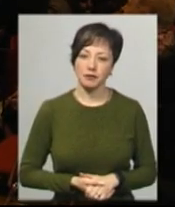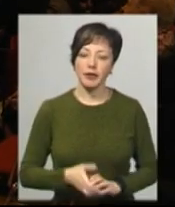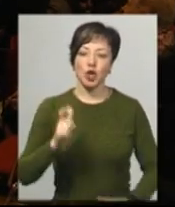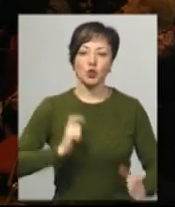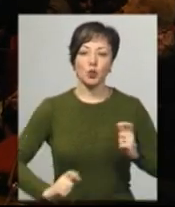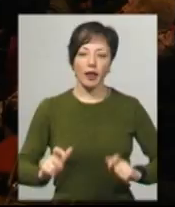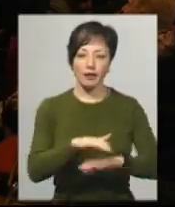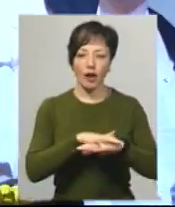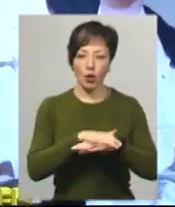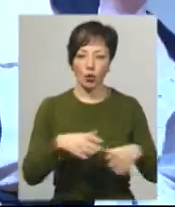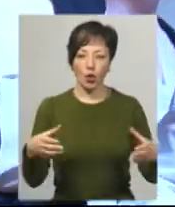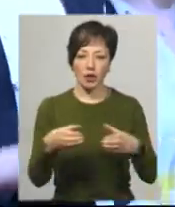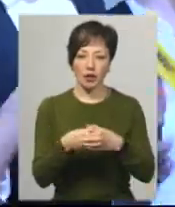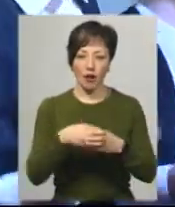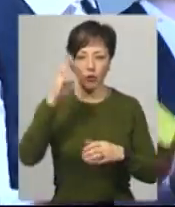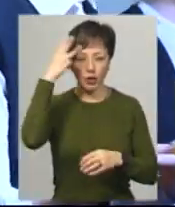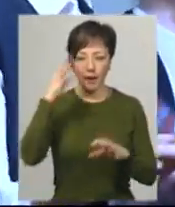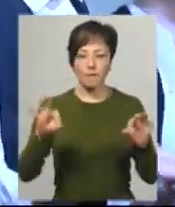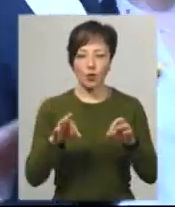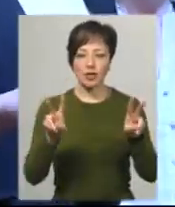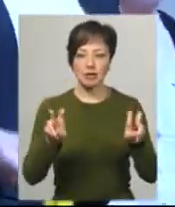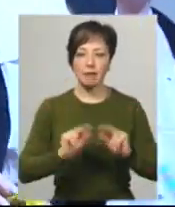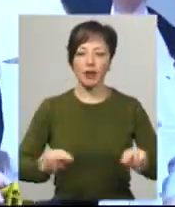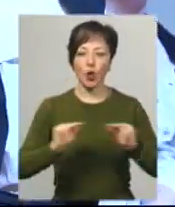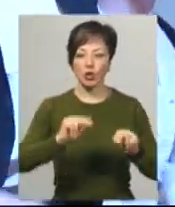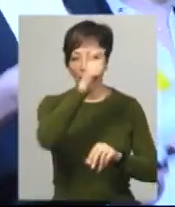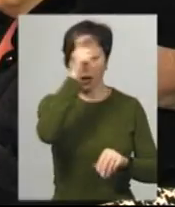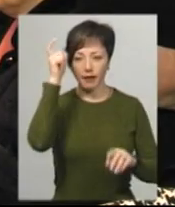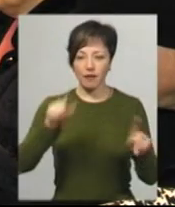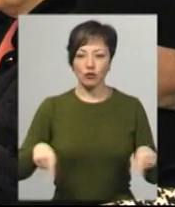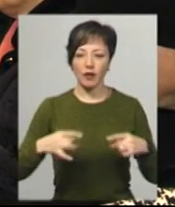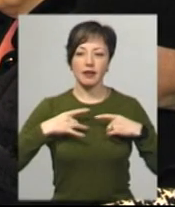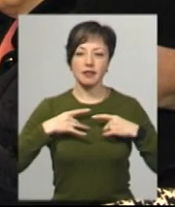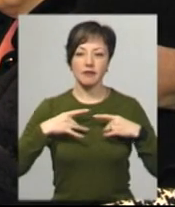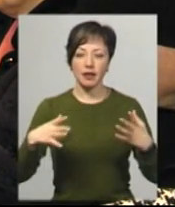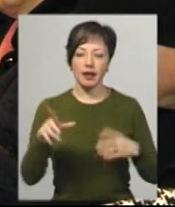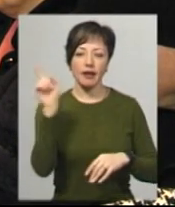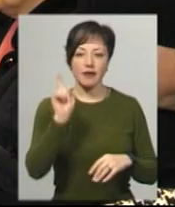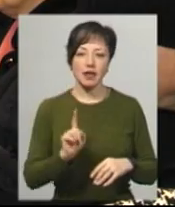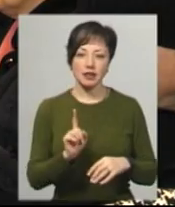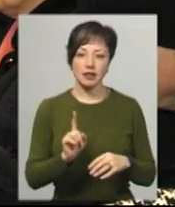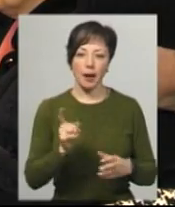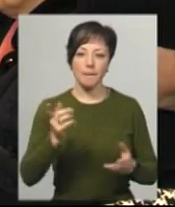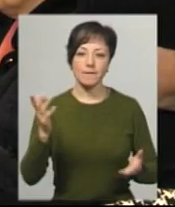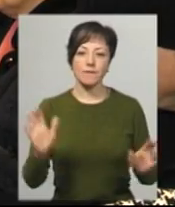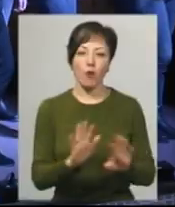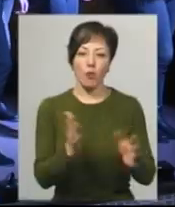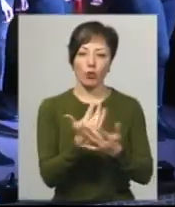Студенти народного аматорського колективу «Подільські музики» з педагогічної академії влаштували на святі Пурім єврейські попурі.